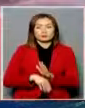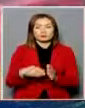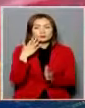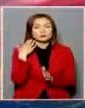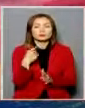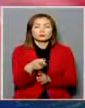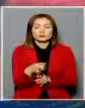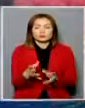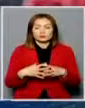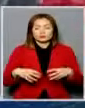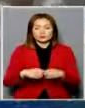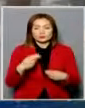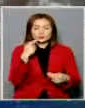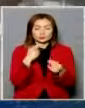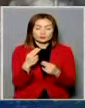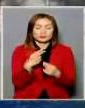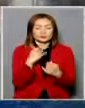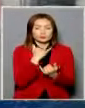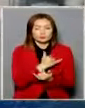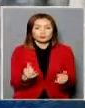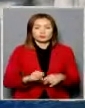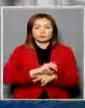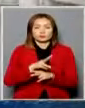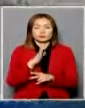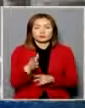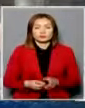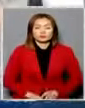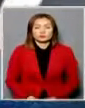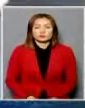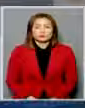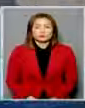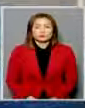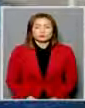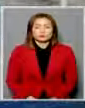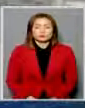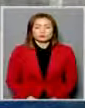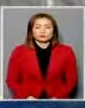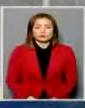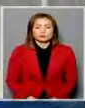аясында 1000-ға жуық отбасы азық-түлік себеттерімен қамтылмақ. Әди Жоламанұлы, жаңалықтар қызметі.